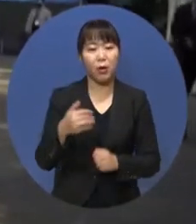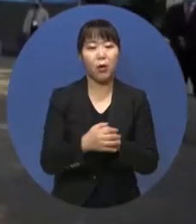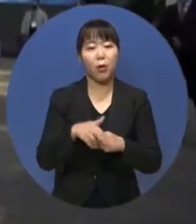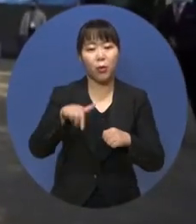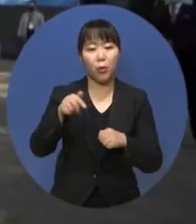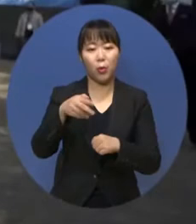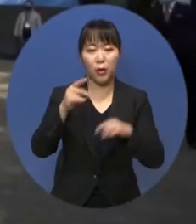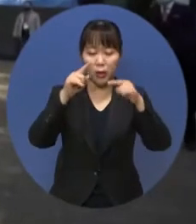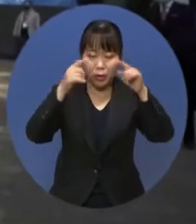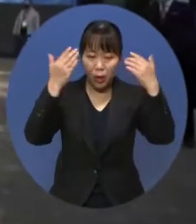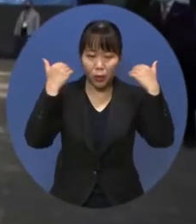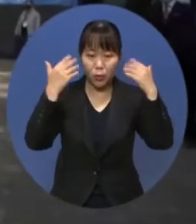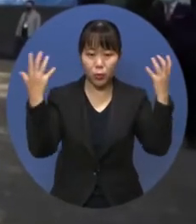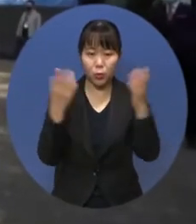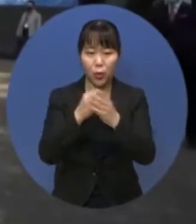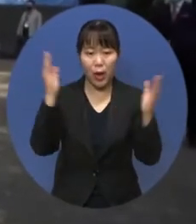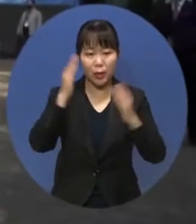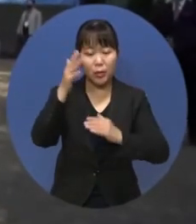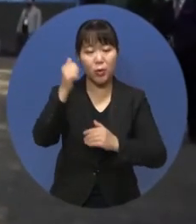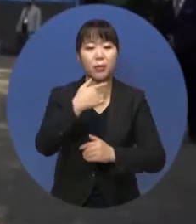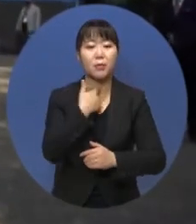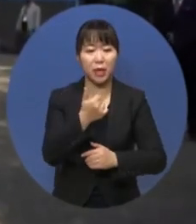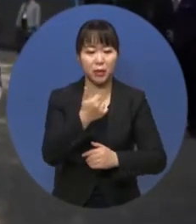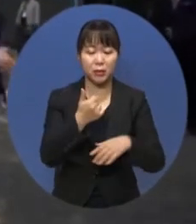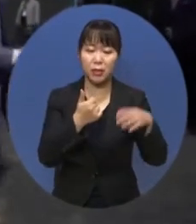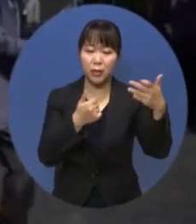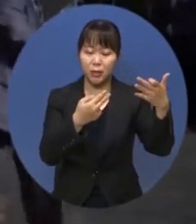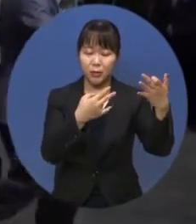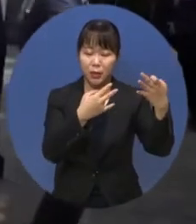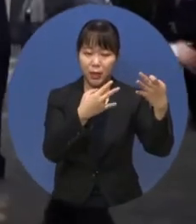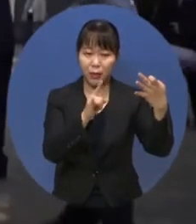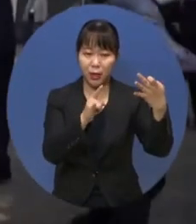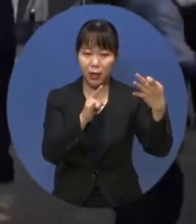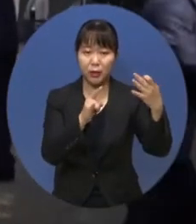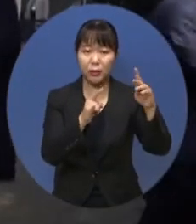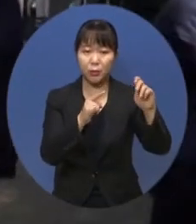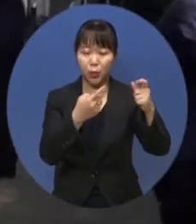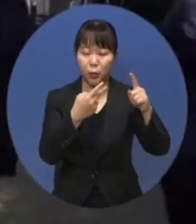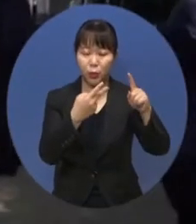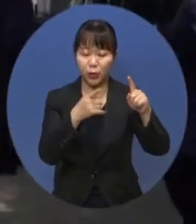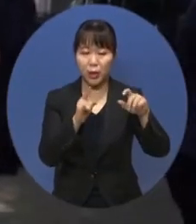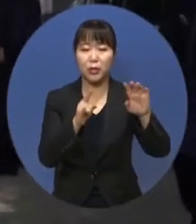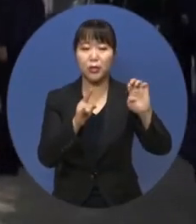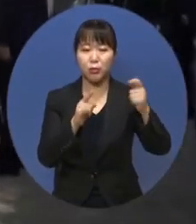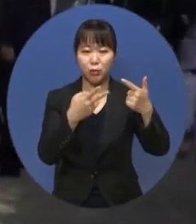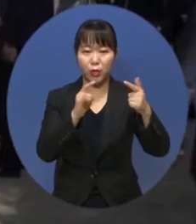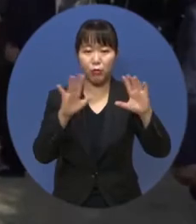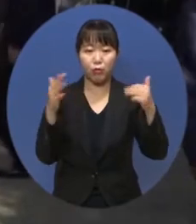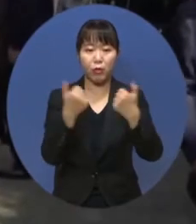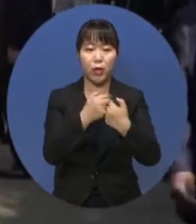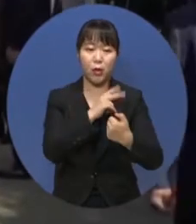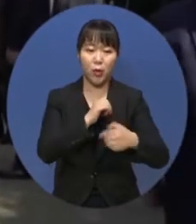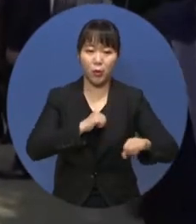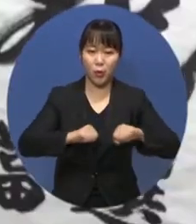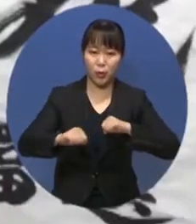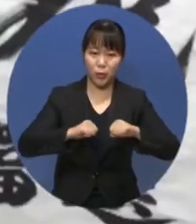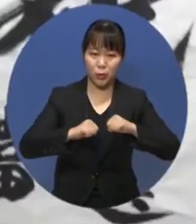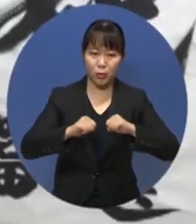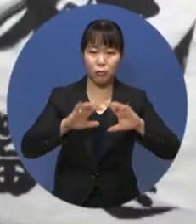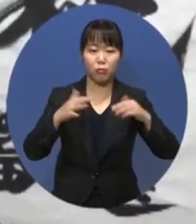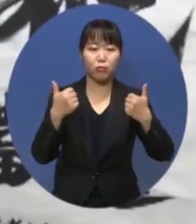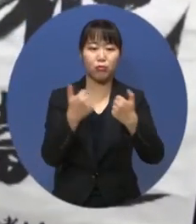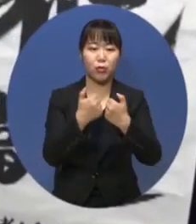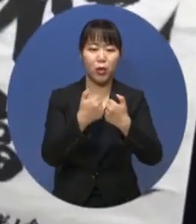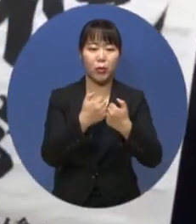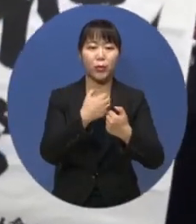총학생회장 출신으로 제 14대 와 15대 16대 3009 평양 활동하면서 국회에